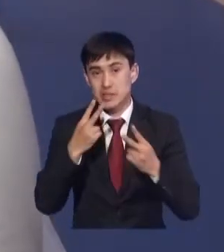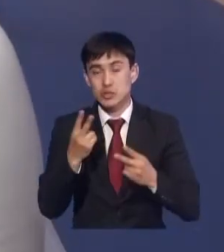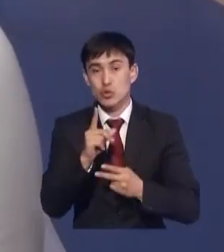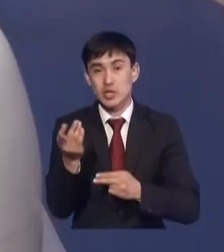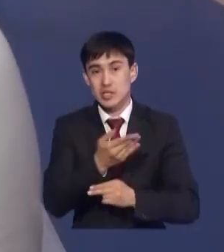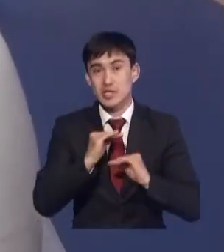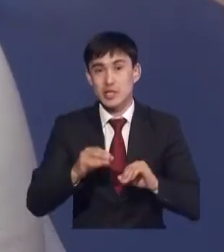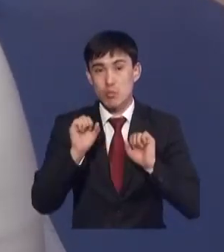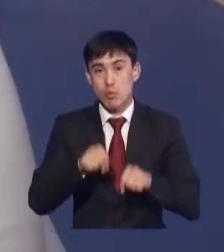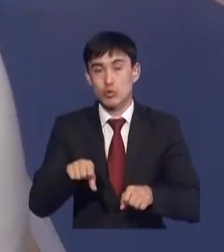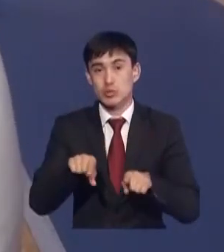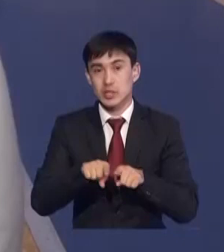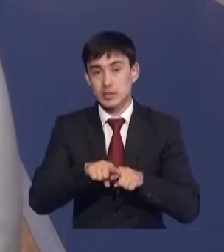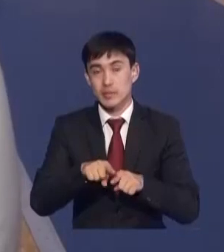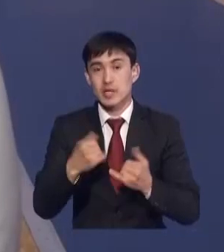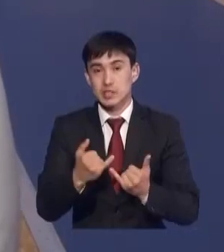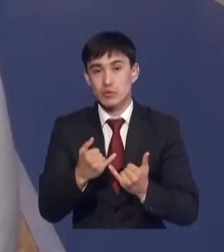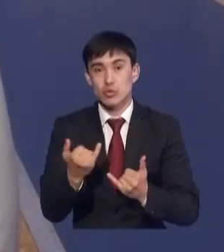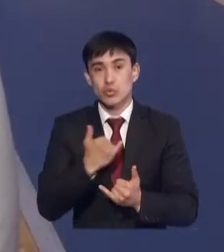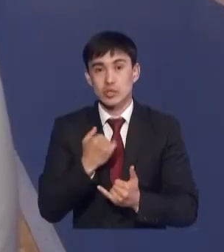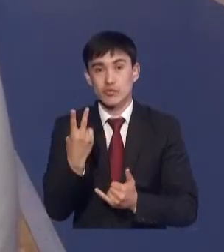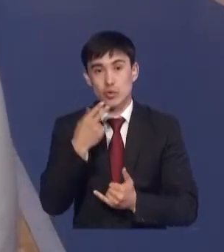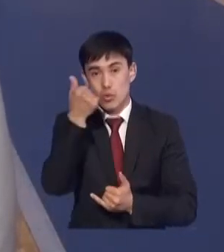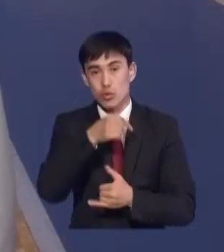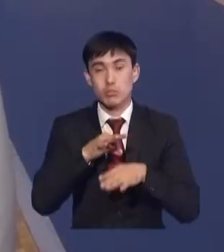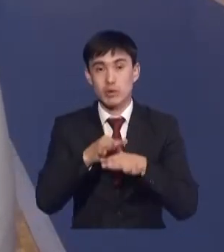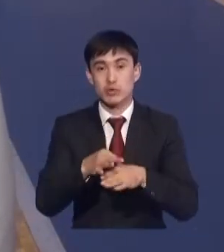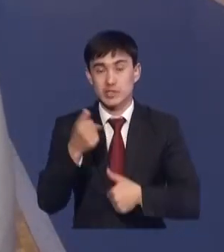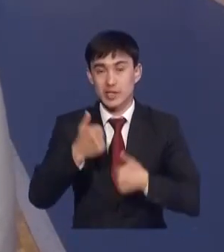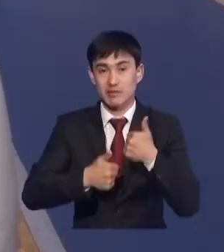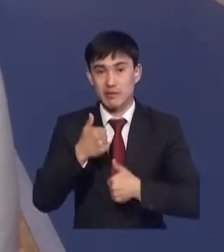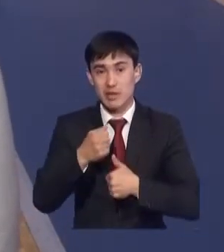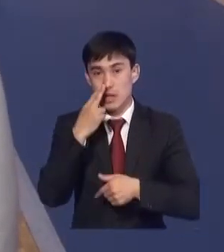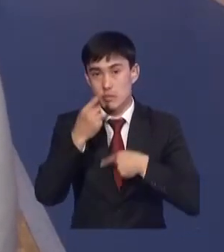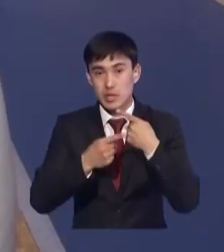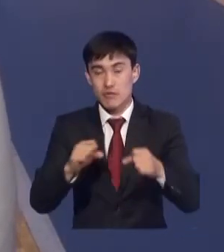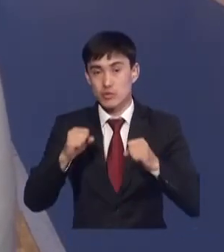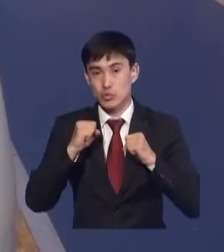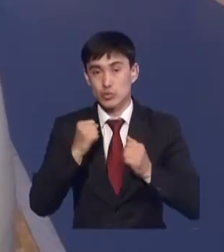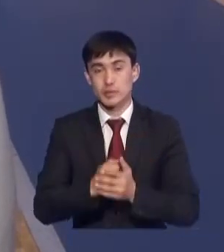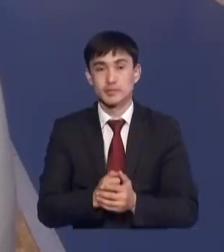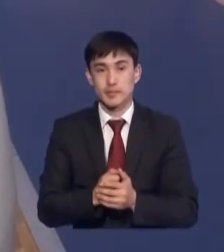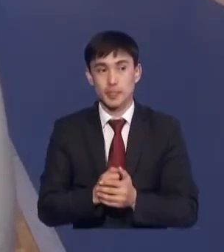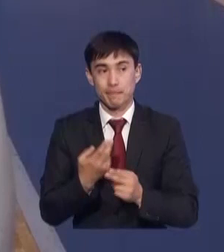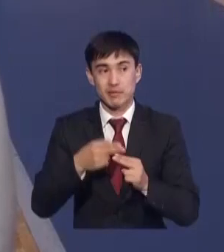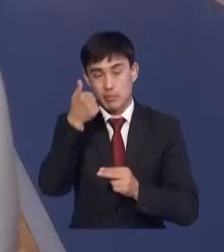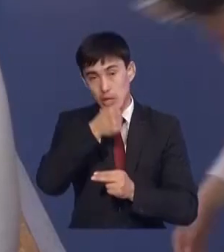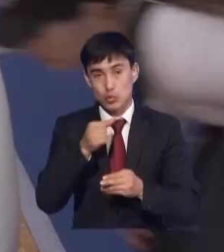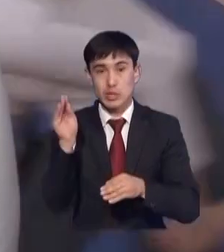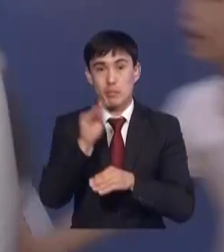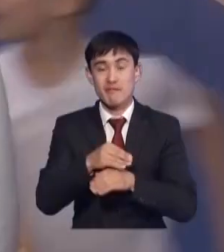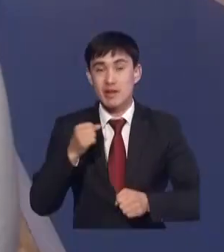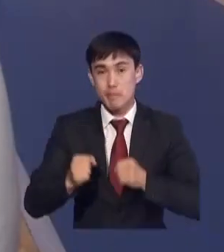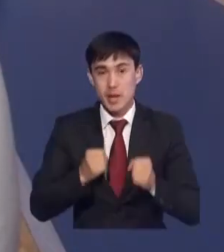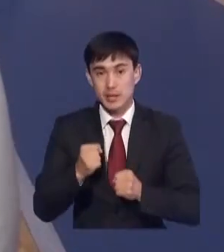дети тоже могут всё это поэтому сегодня у нас второй год уже проводится соревнования по адаптивной физкультуре и в этом году мы добавили ещё